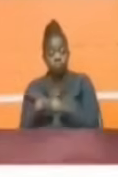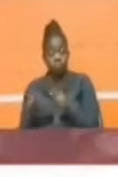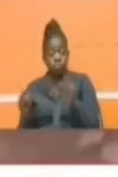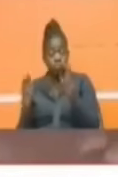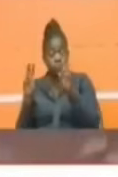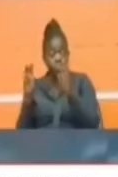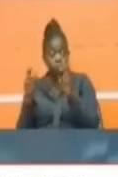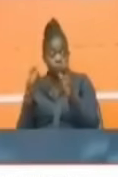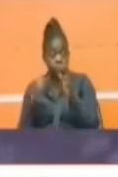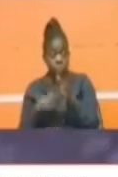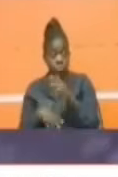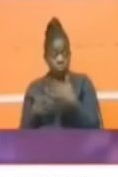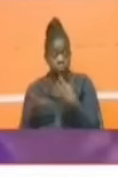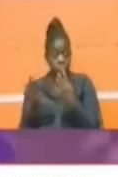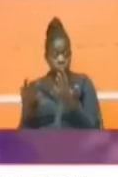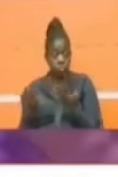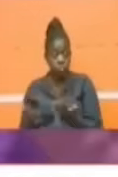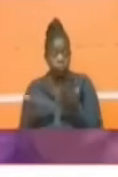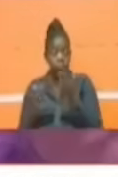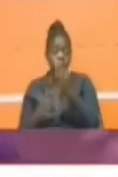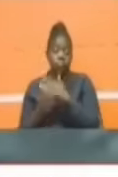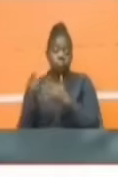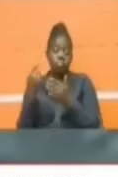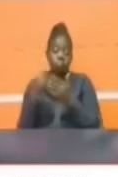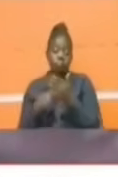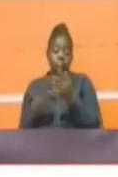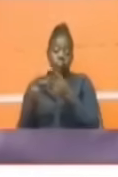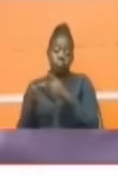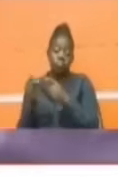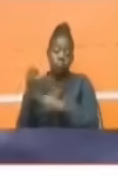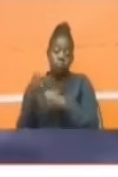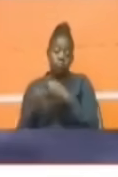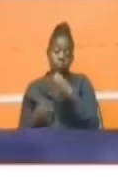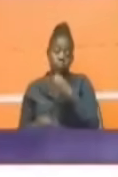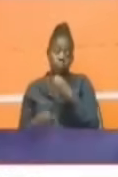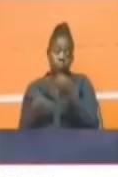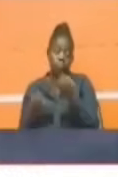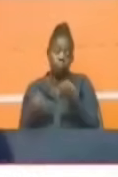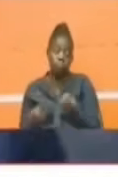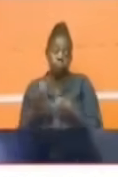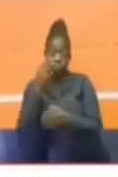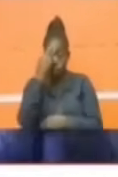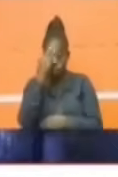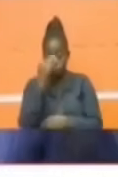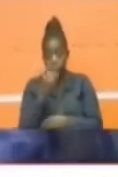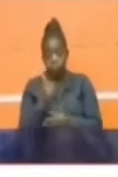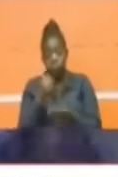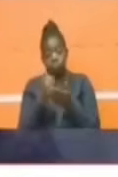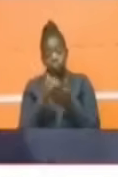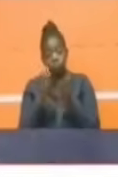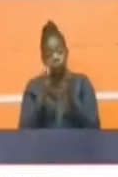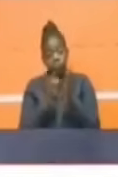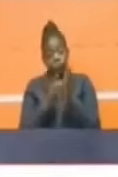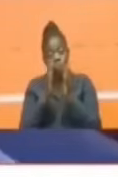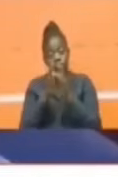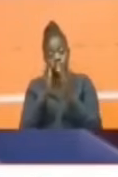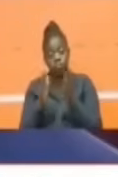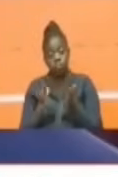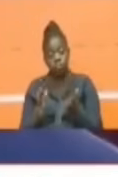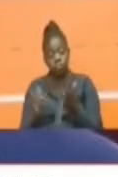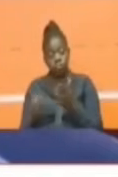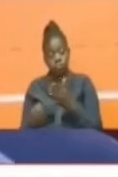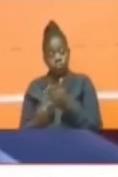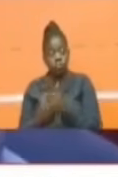lutambulidde ku mulamwa okugamba nti Katonda kye yatandika wakukimaliriza nga lugendereramu okuyamba abakkiriza okwesa obujja.